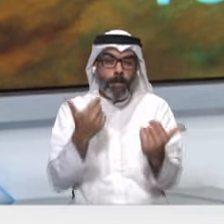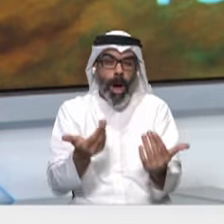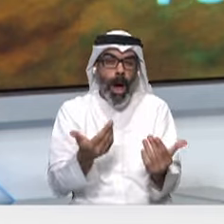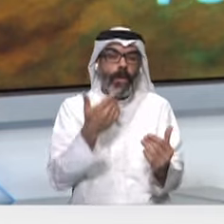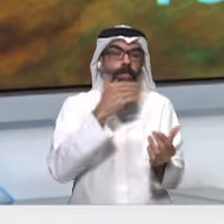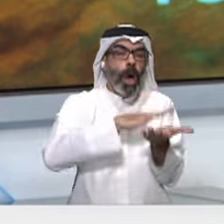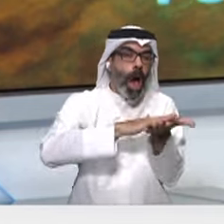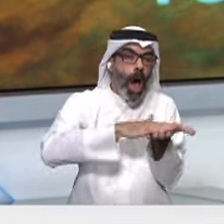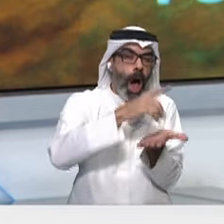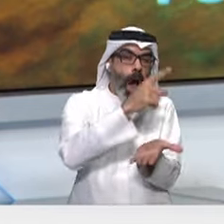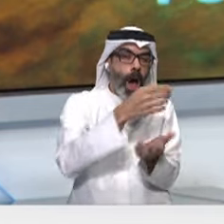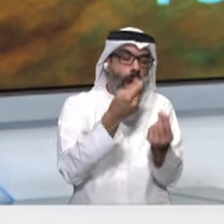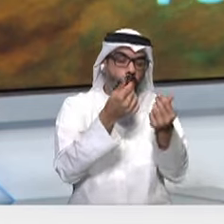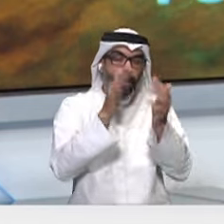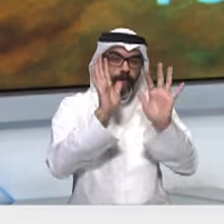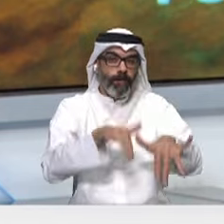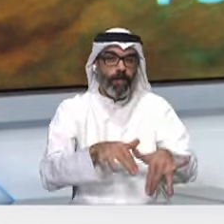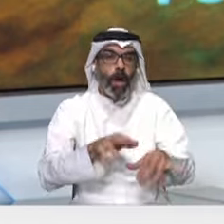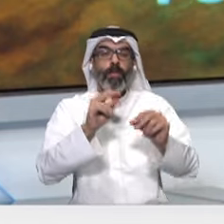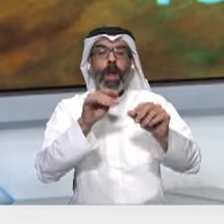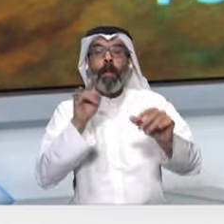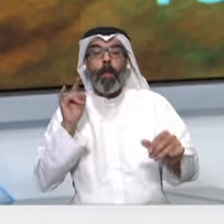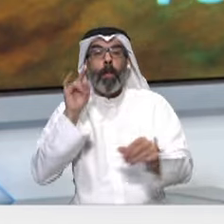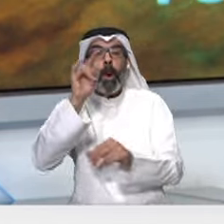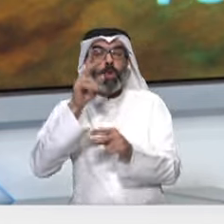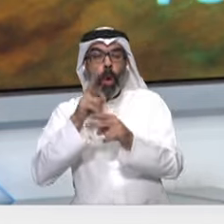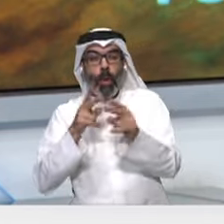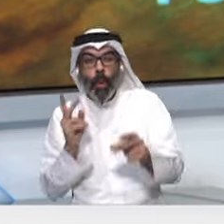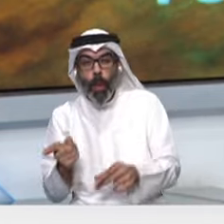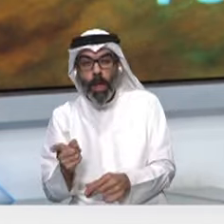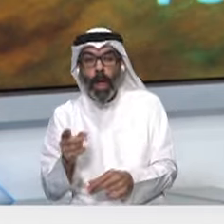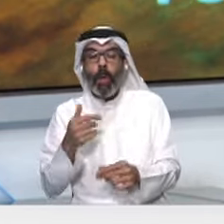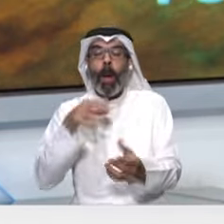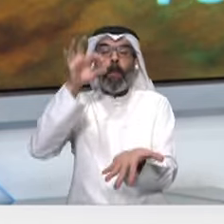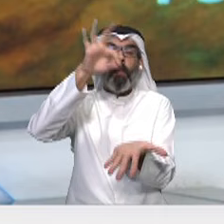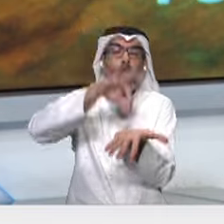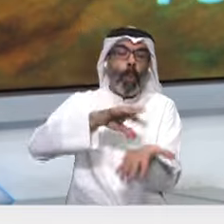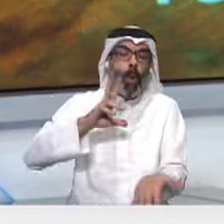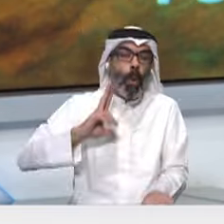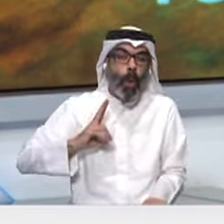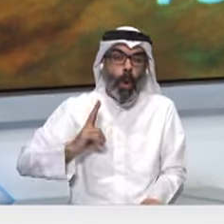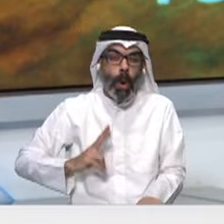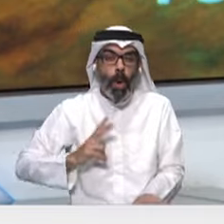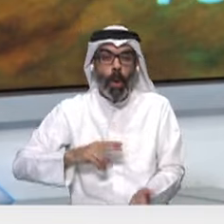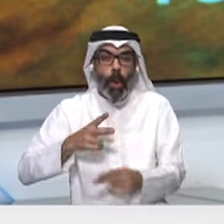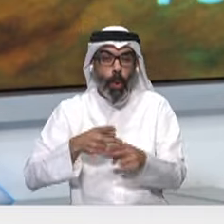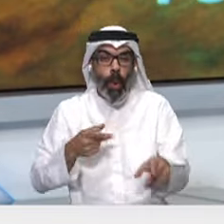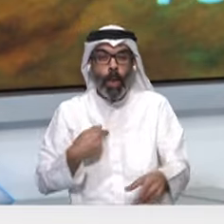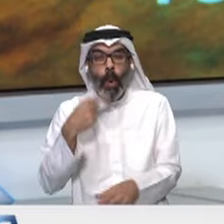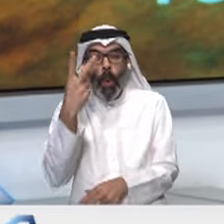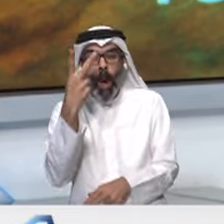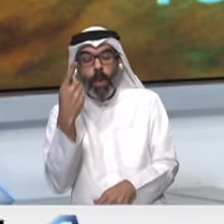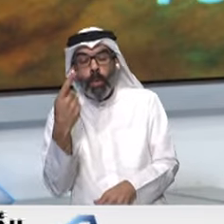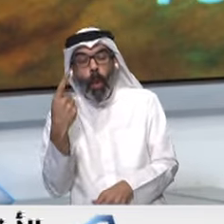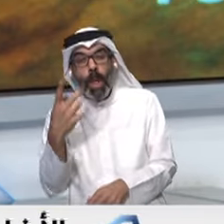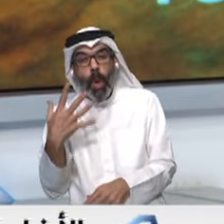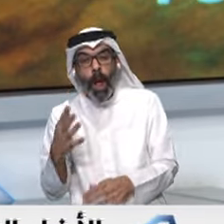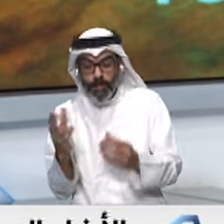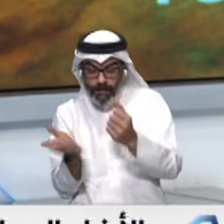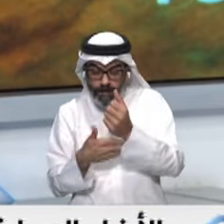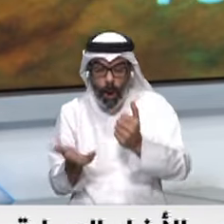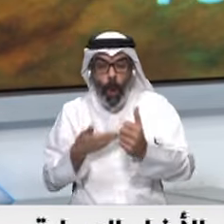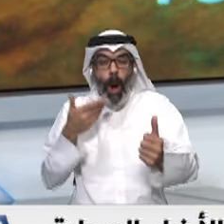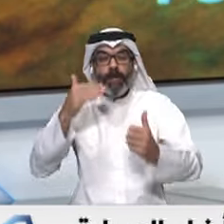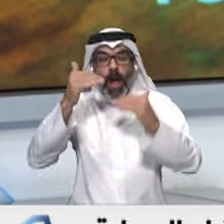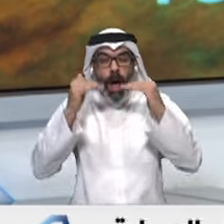39 في الاحمدي ومثلها في مطار الكويت وايضا في مدينه الكويت والمناطق 41 في الوفره 39